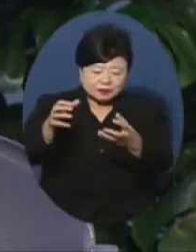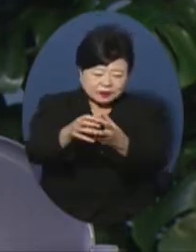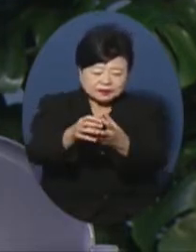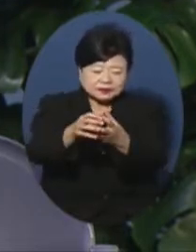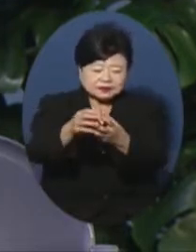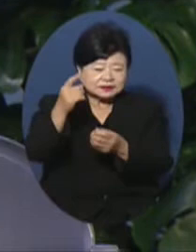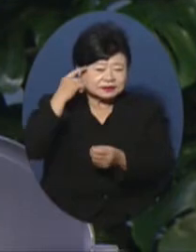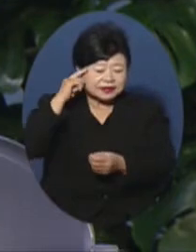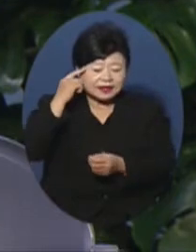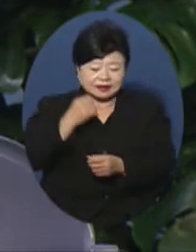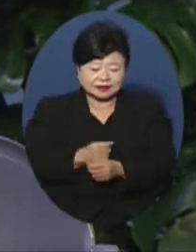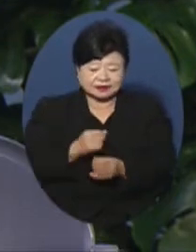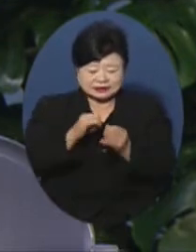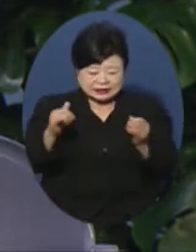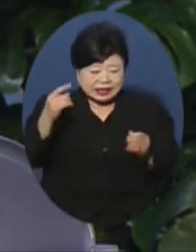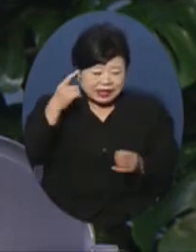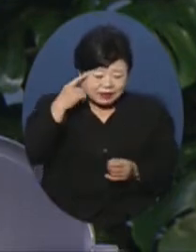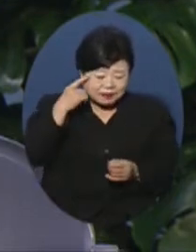합니다.